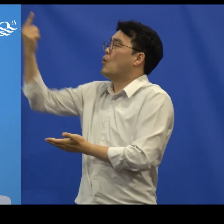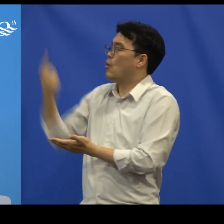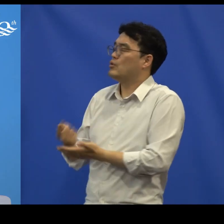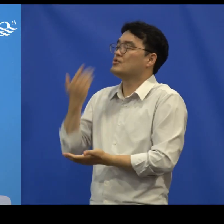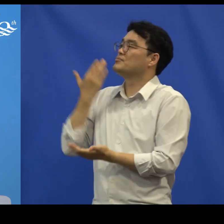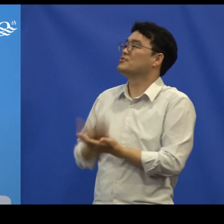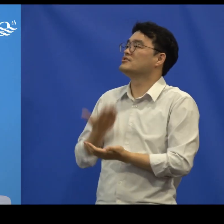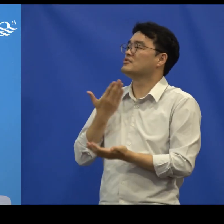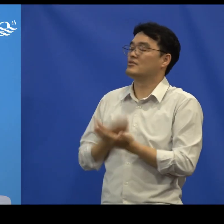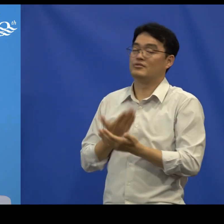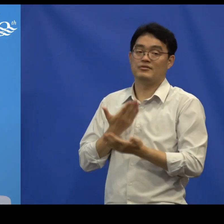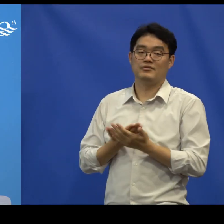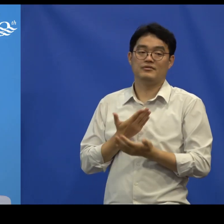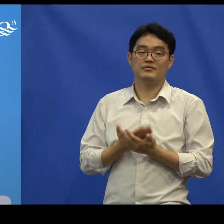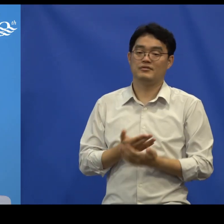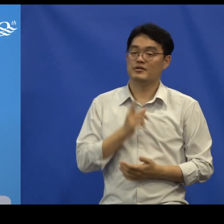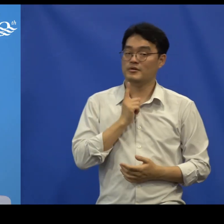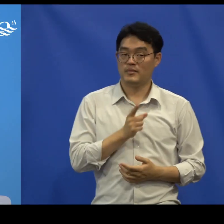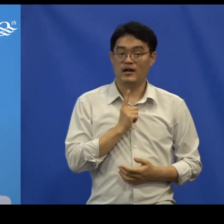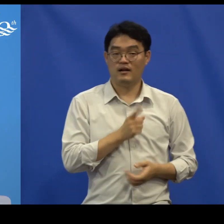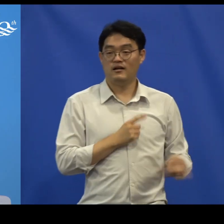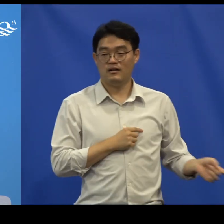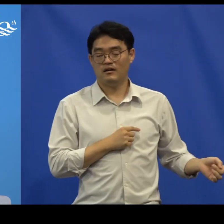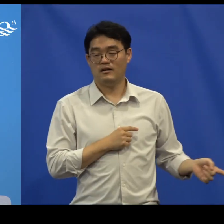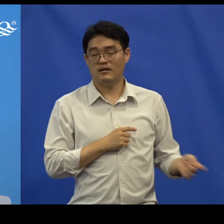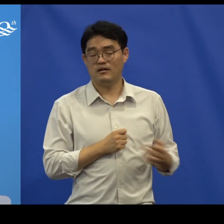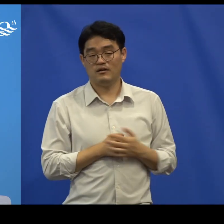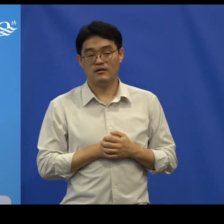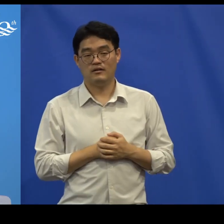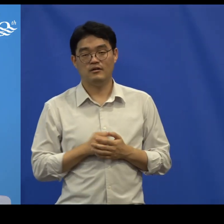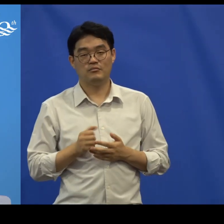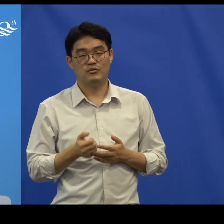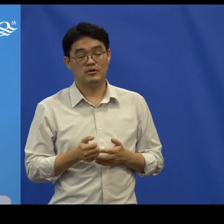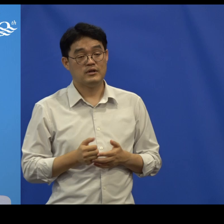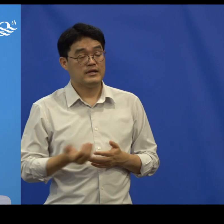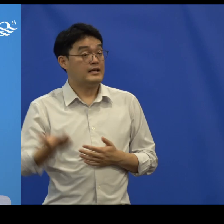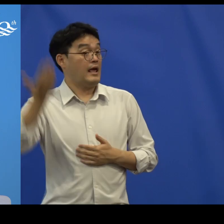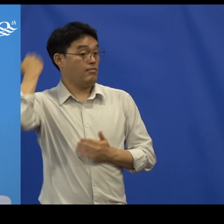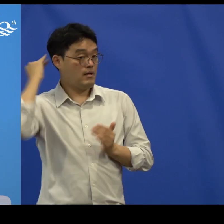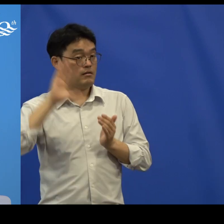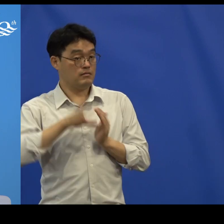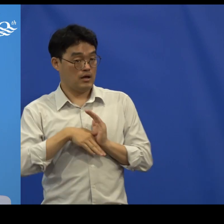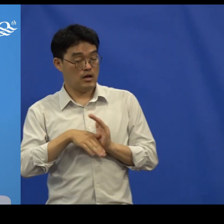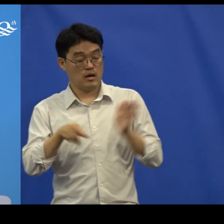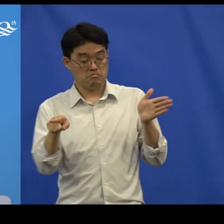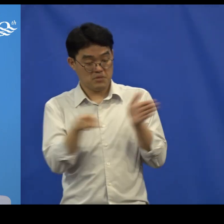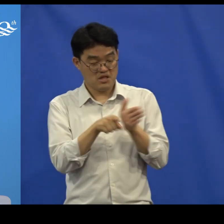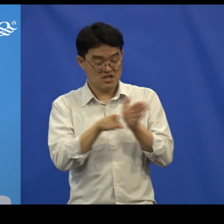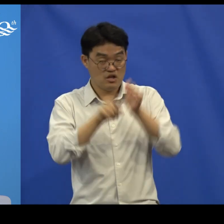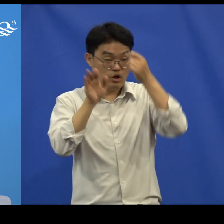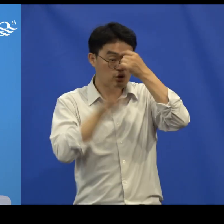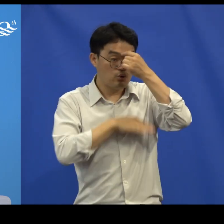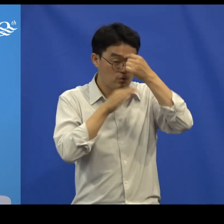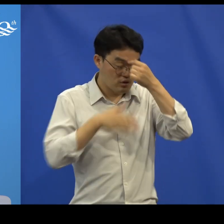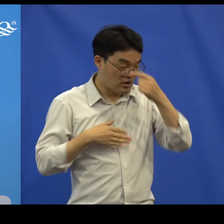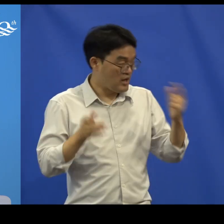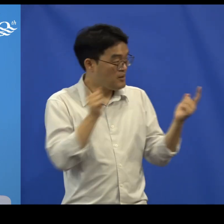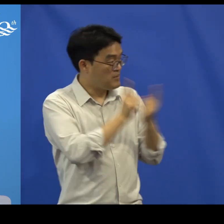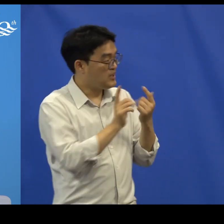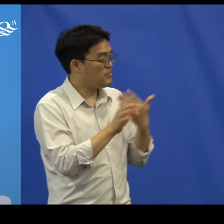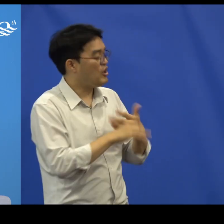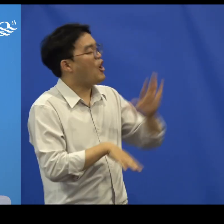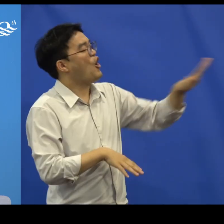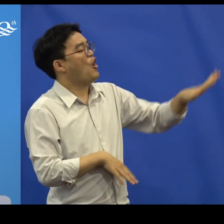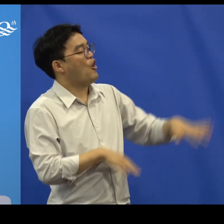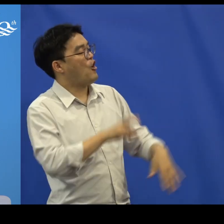당시에는 히라보도 쓰고 아람어도 썼는데 이제 아람어로 마라나타 썼는데, 그리스도인들은 자기들끼리 만나면 인사가